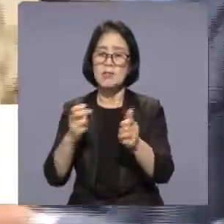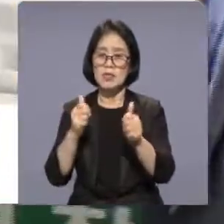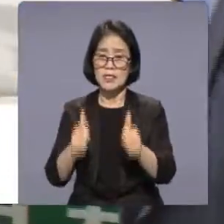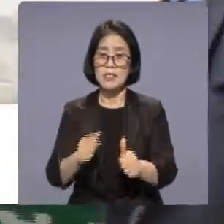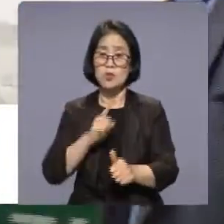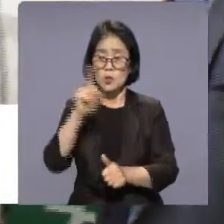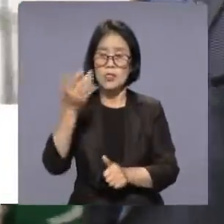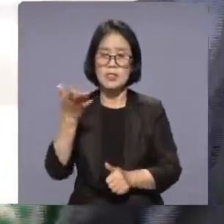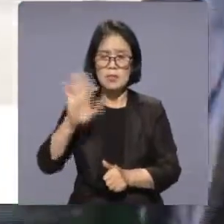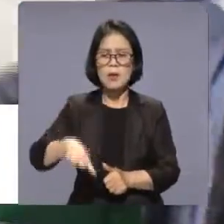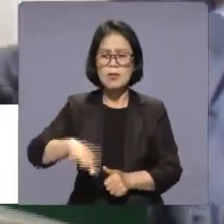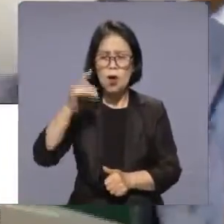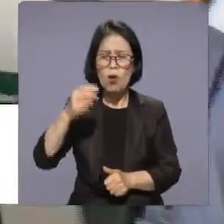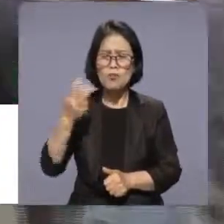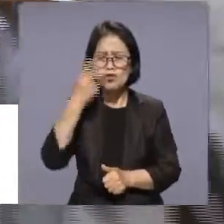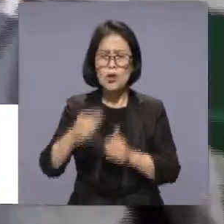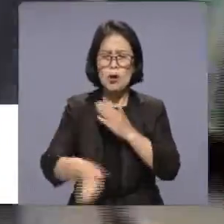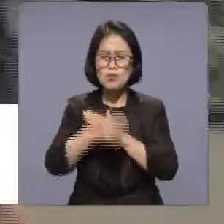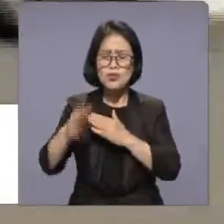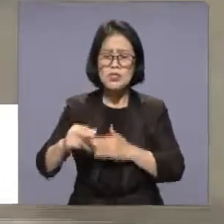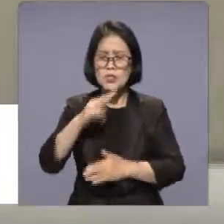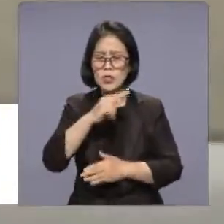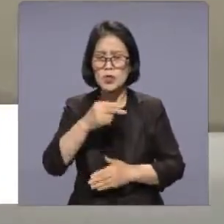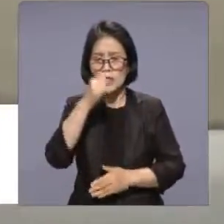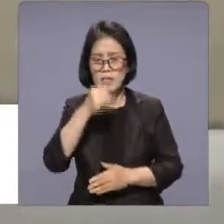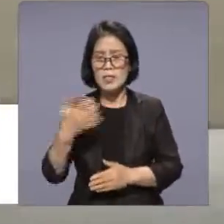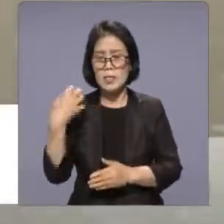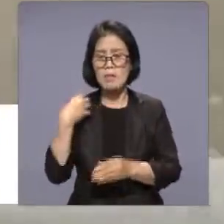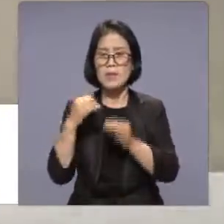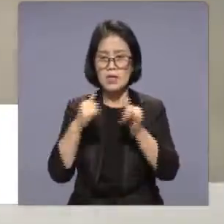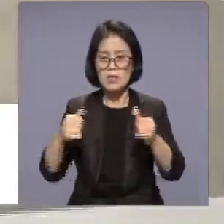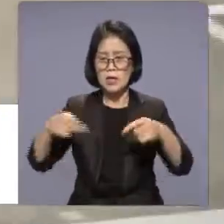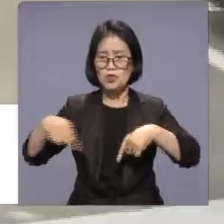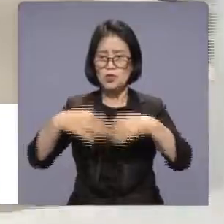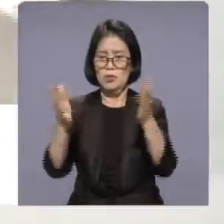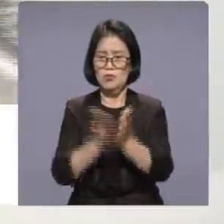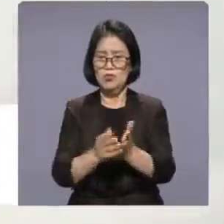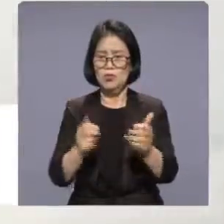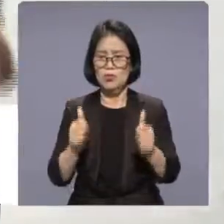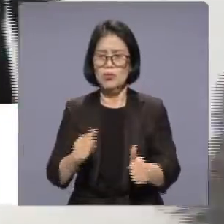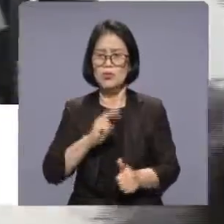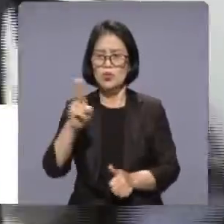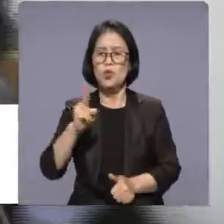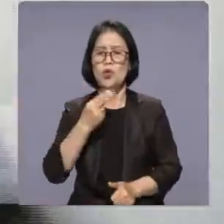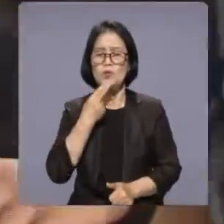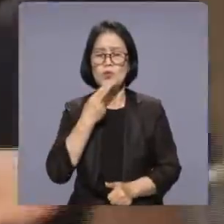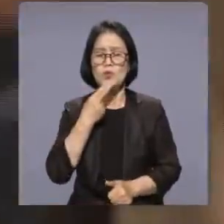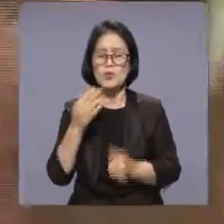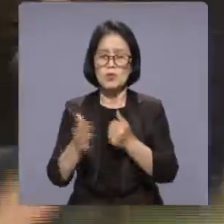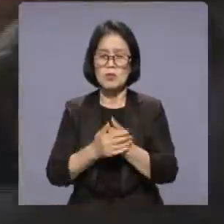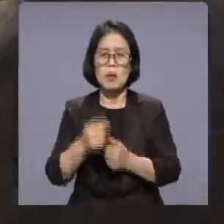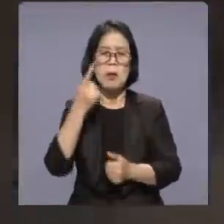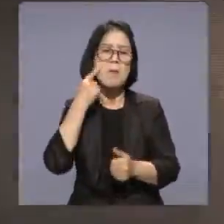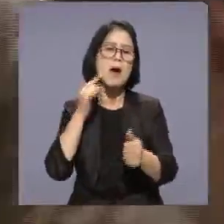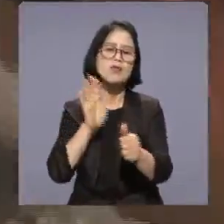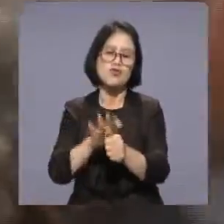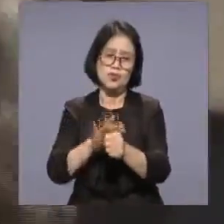기소했지만 초동수사 부실 의혹을 받은 담당자와 지휘부는 기소하지 않아 봐주기 논란이